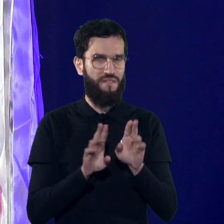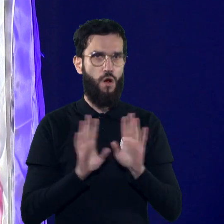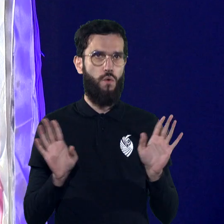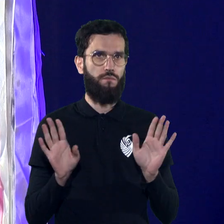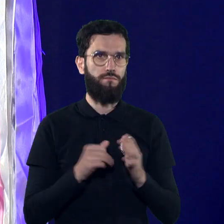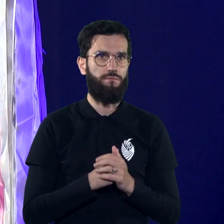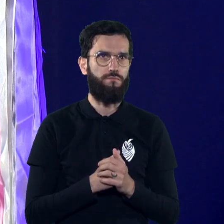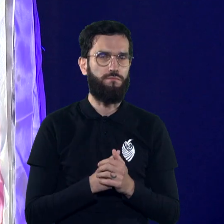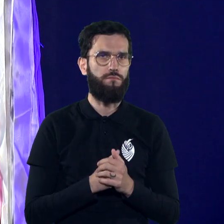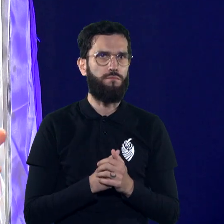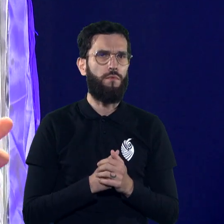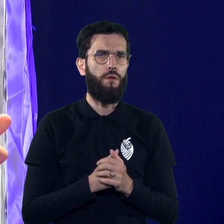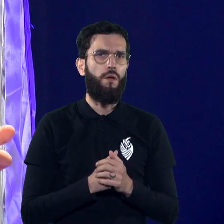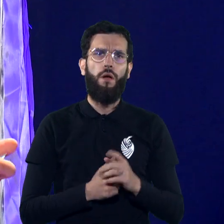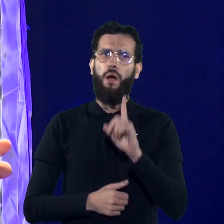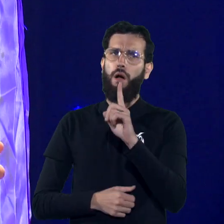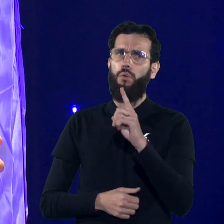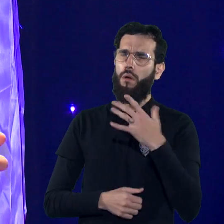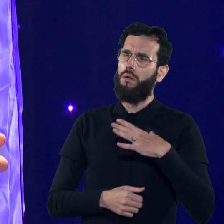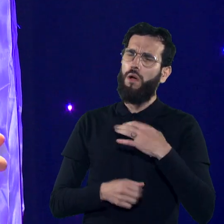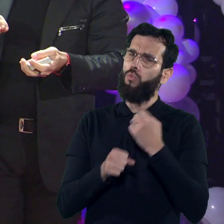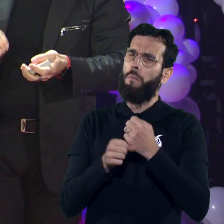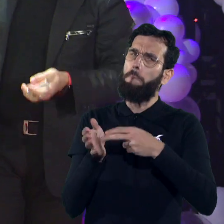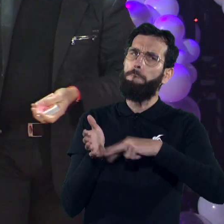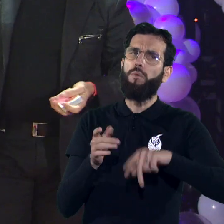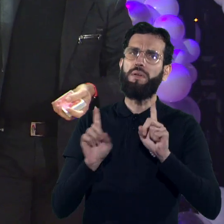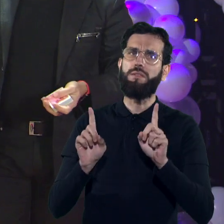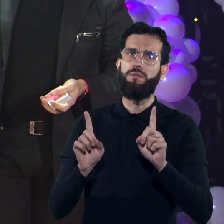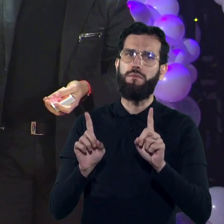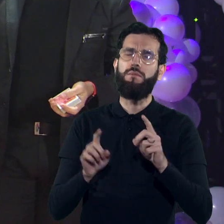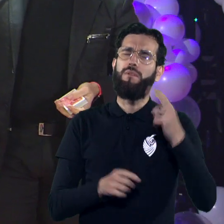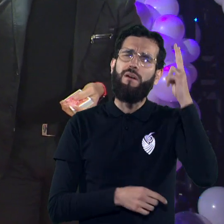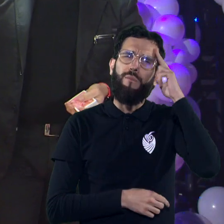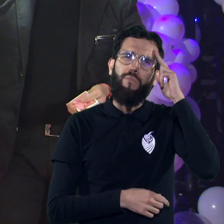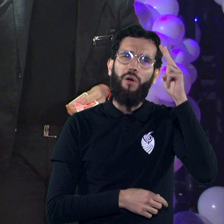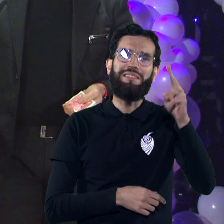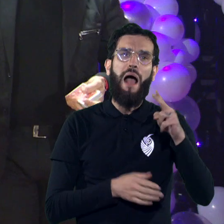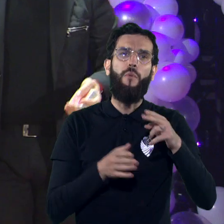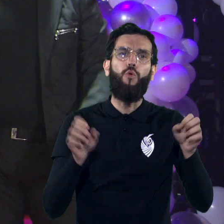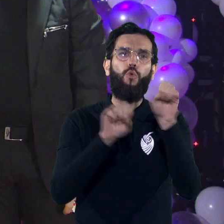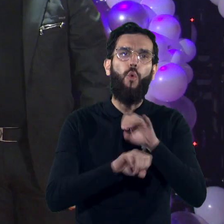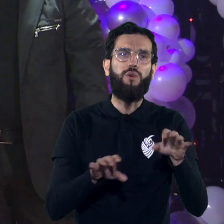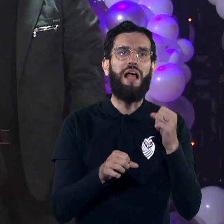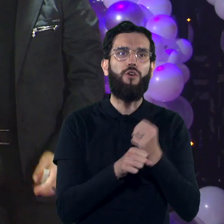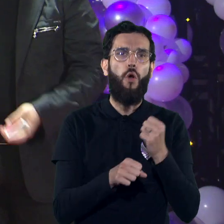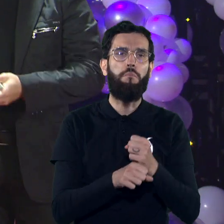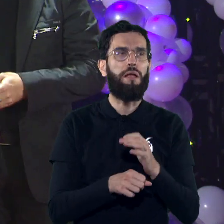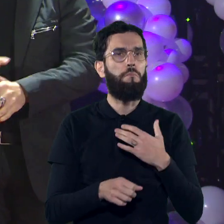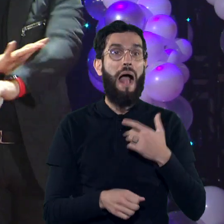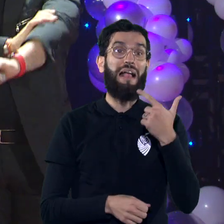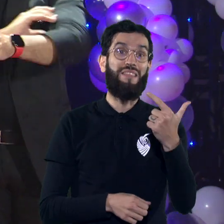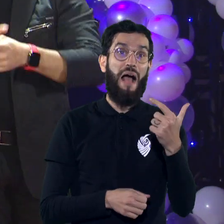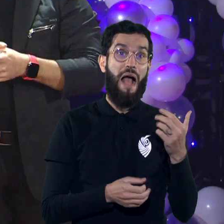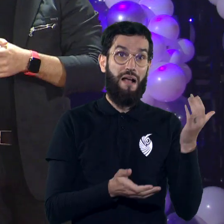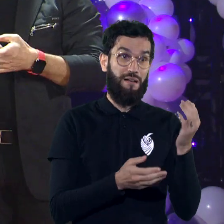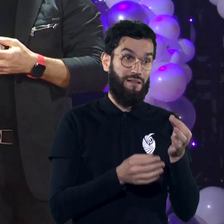istú, hej. Vieš čo, môžem si ju aj podpísať? Lebo ja poznám kúzelníkov, veľa kúzelníkov používa dve rovnaké karty